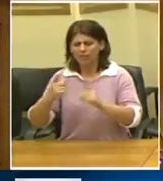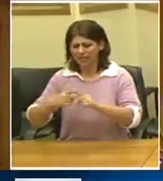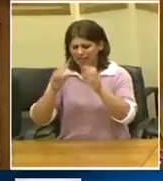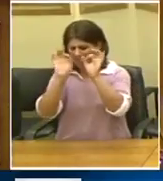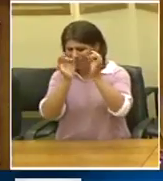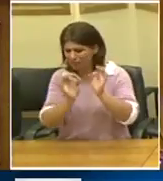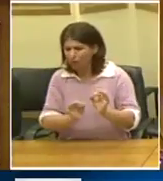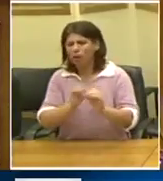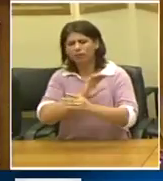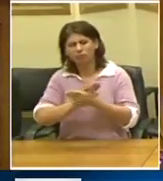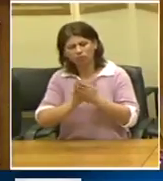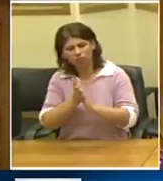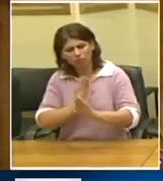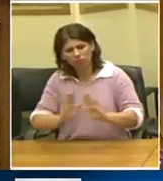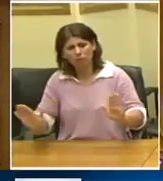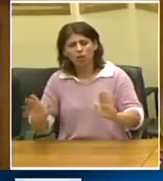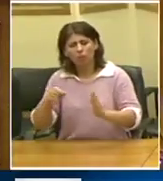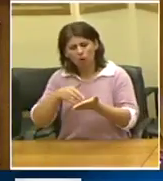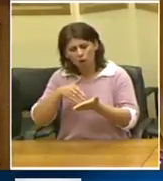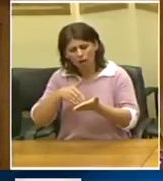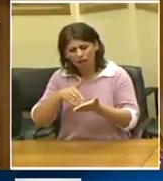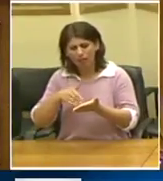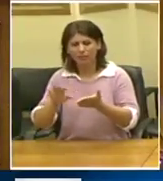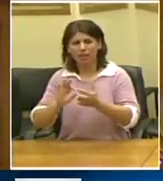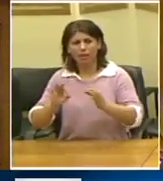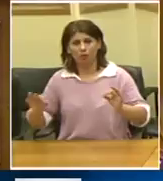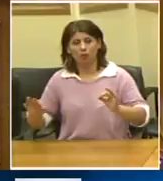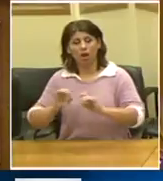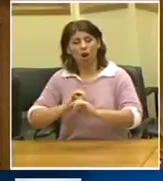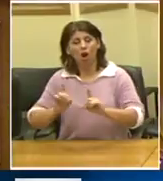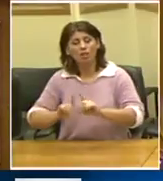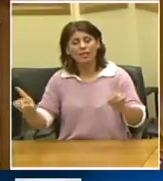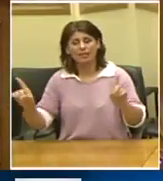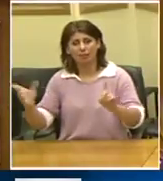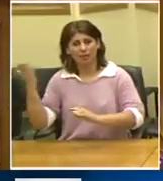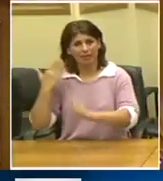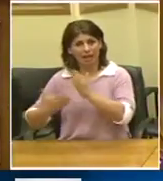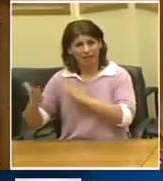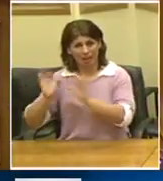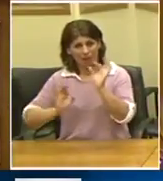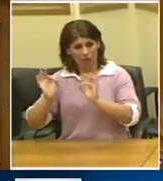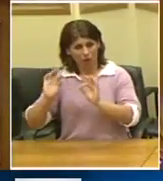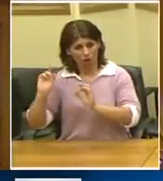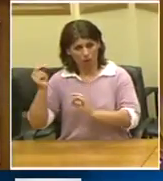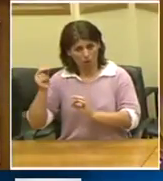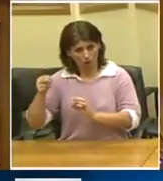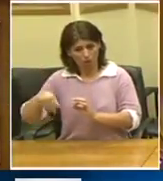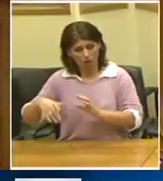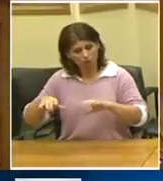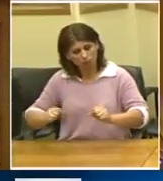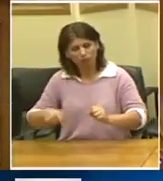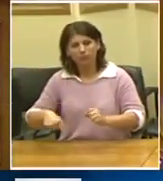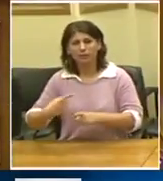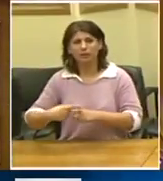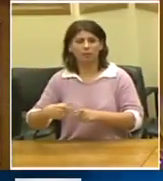σύμβολα και με όλες εκείνες τις διευκρινήσεις που ξεκαθαρίζουν ότι δεν έχει καμία σχέση με την αρχαία Μακεδονία και τον πολιτισμό της από αυτό που επικρατεί σήμερα. Δηλαδή μια